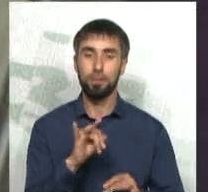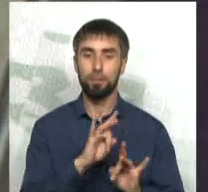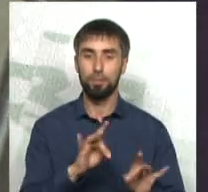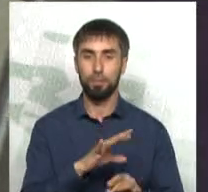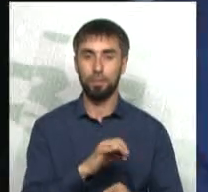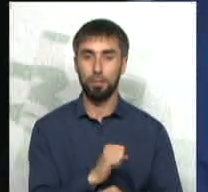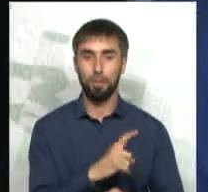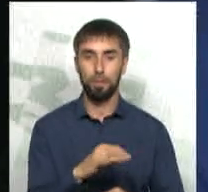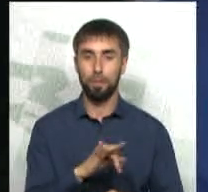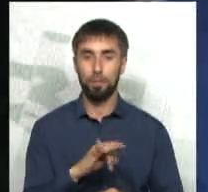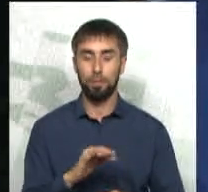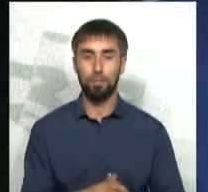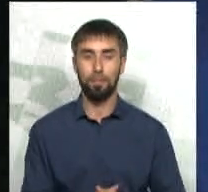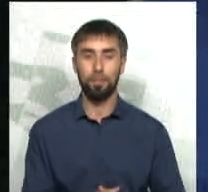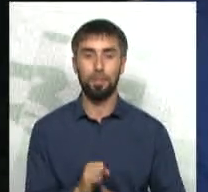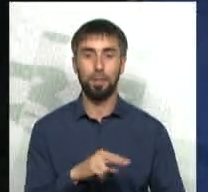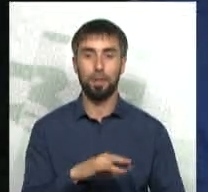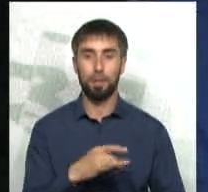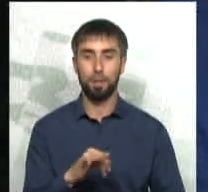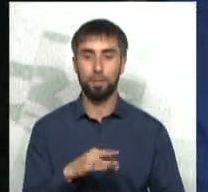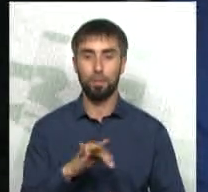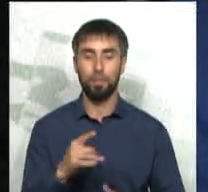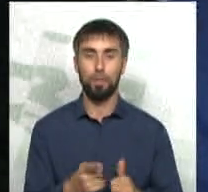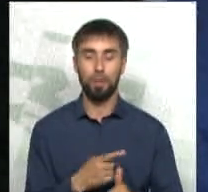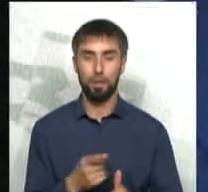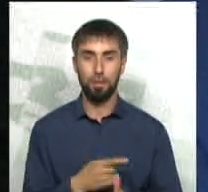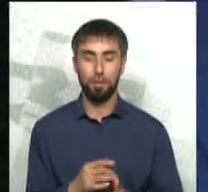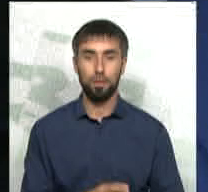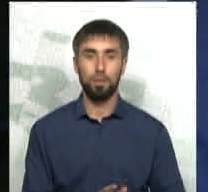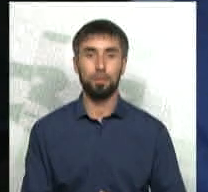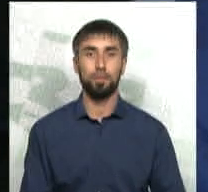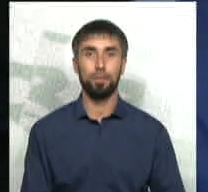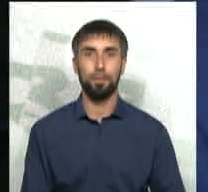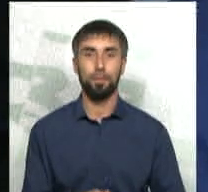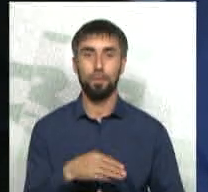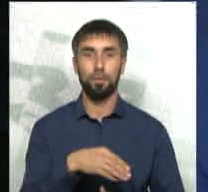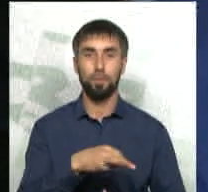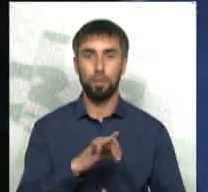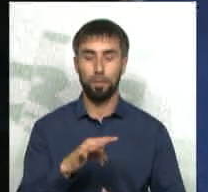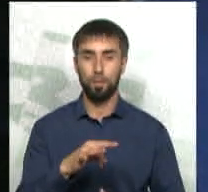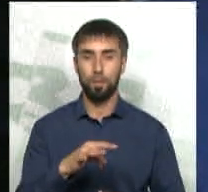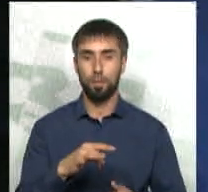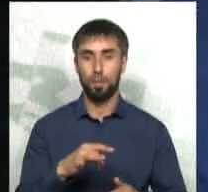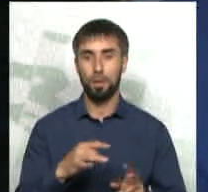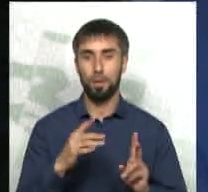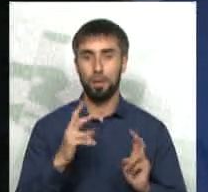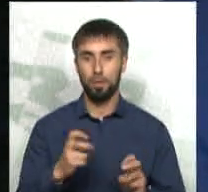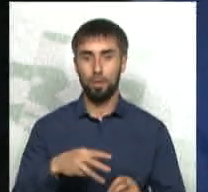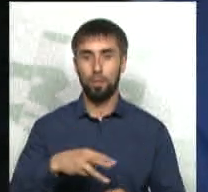Ахмеда Имагожева. Аламский топор «Джаудик» называется. «Джау» – это молот, «Дик» – это